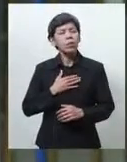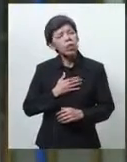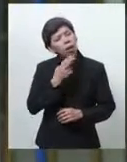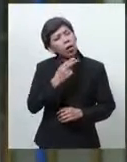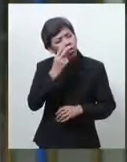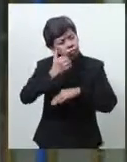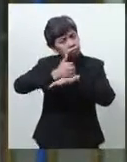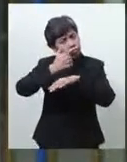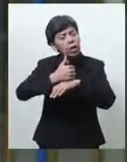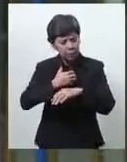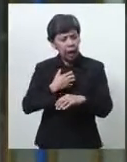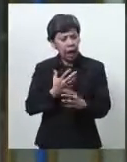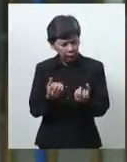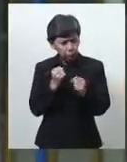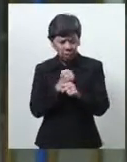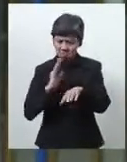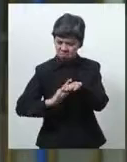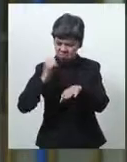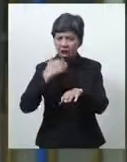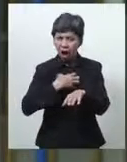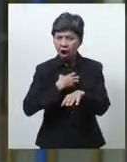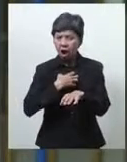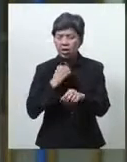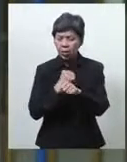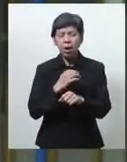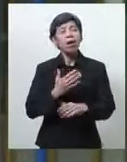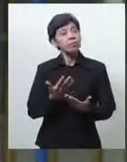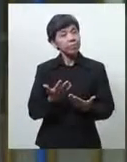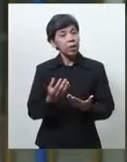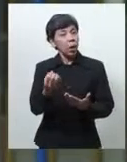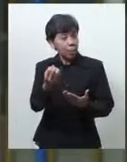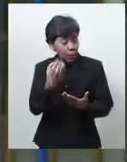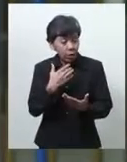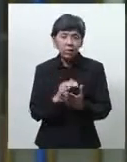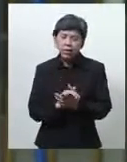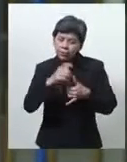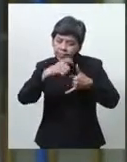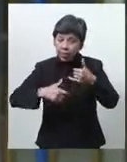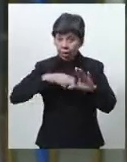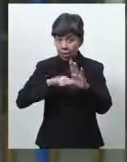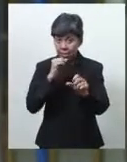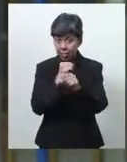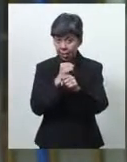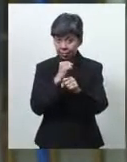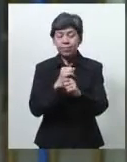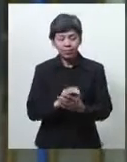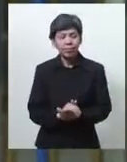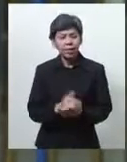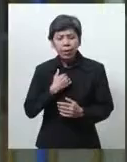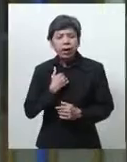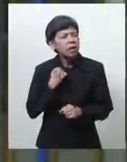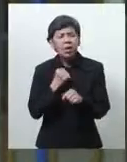าก็นายเขาบอกว่าเขาอยากได้คนที่มีความสามารถ ค่ะ เขาก็คนแบบคนที่มีร่างก